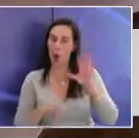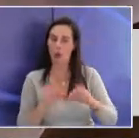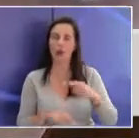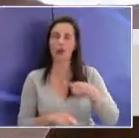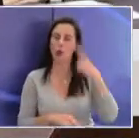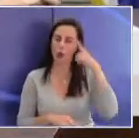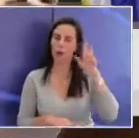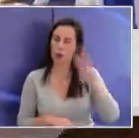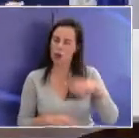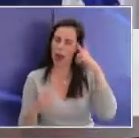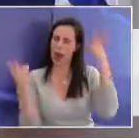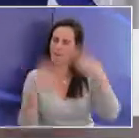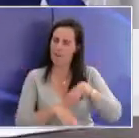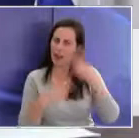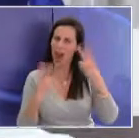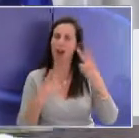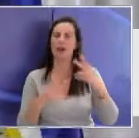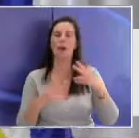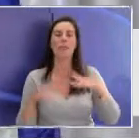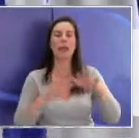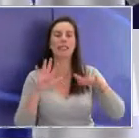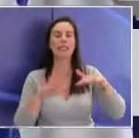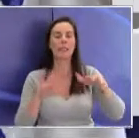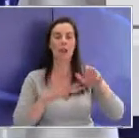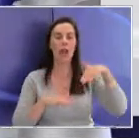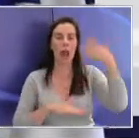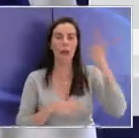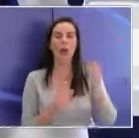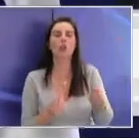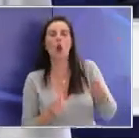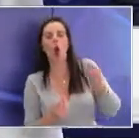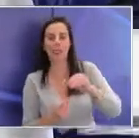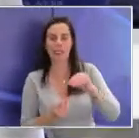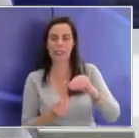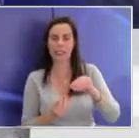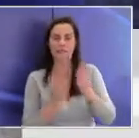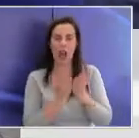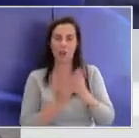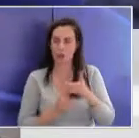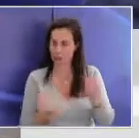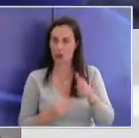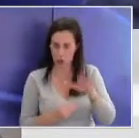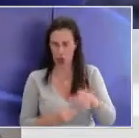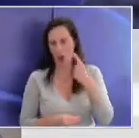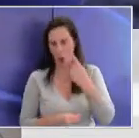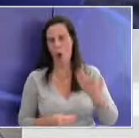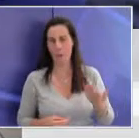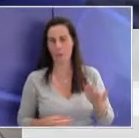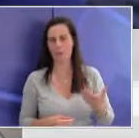אנחנו יודעים, יש בינינו הבנה, בהסכמים הקואליציוניים הבאים, יהיה שם תוספת לישיבות לצורך העניין. שזה דבר שגם ככה אנחנו רואים